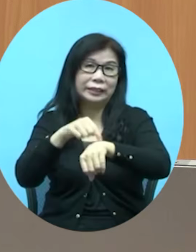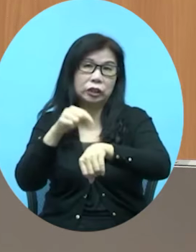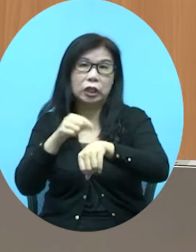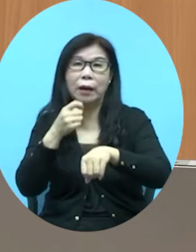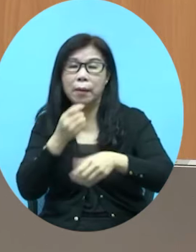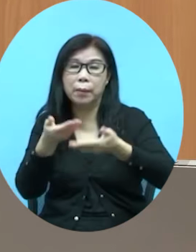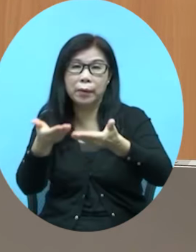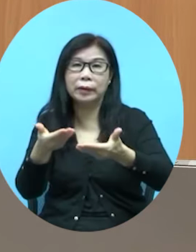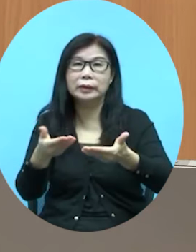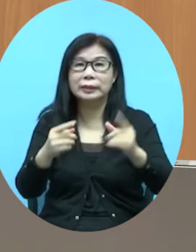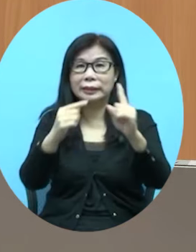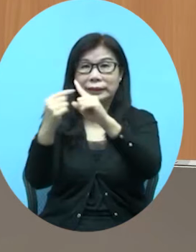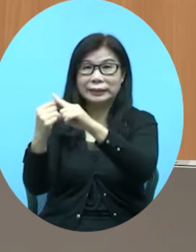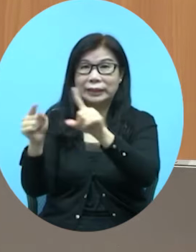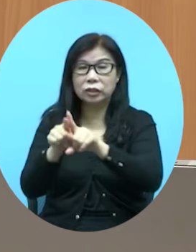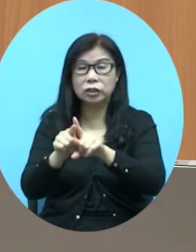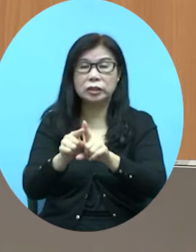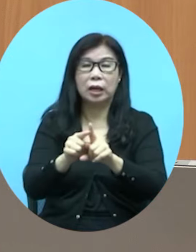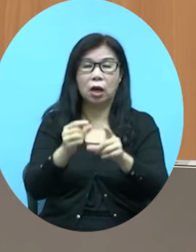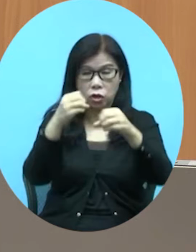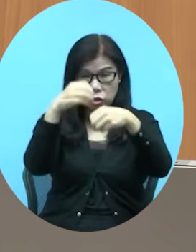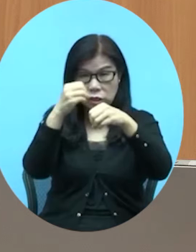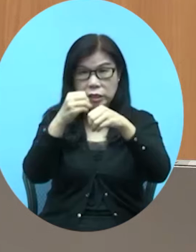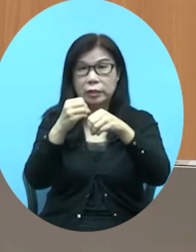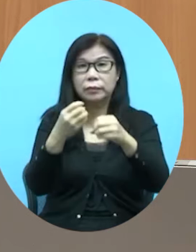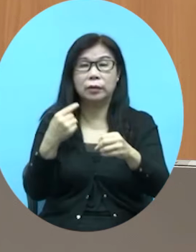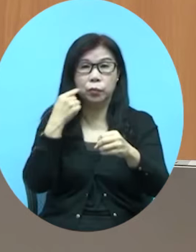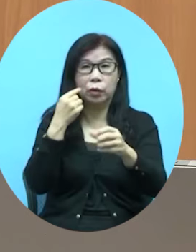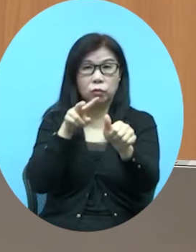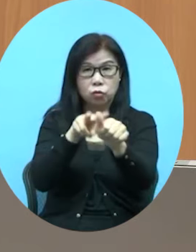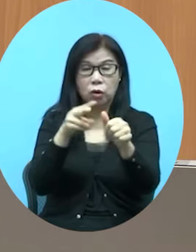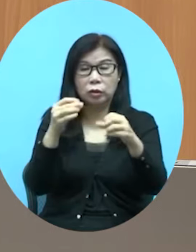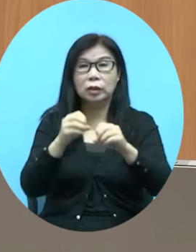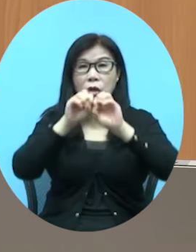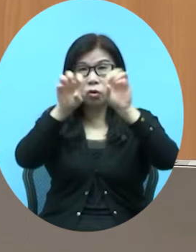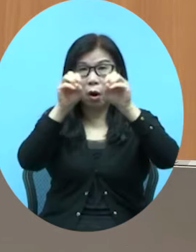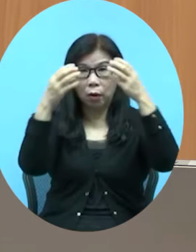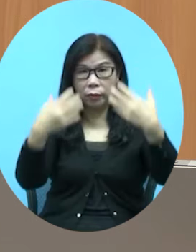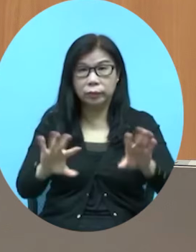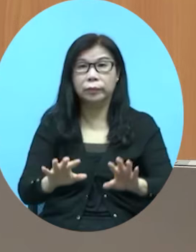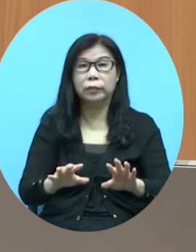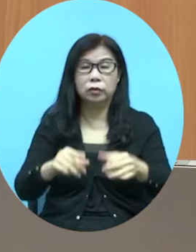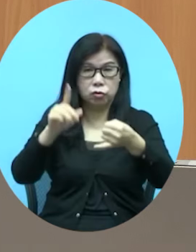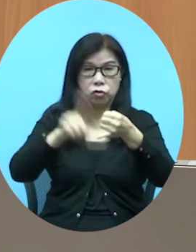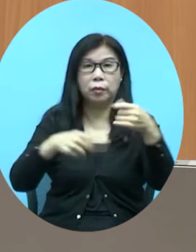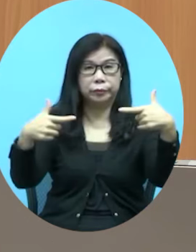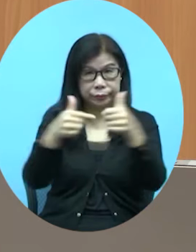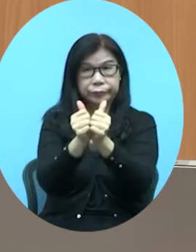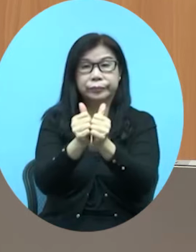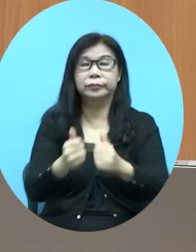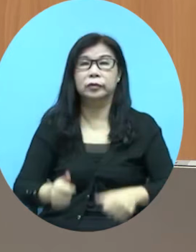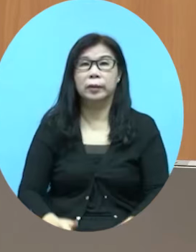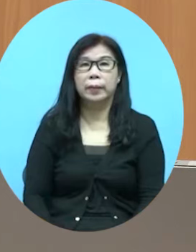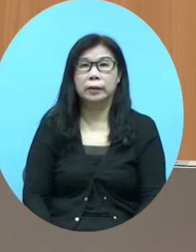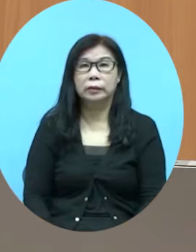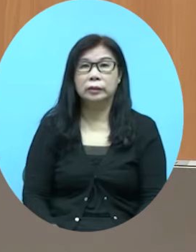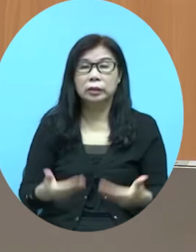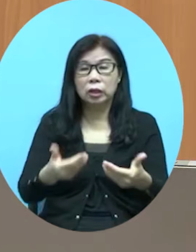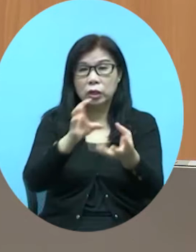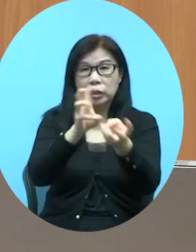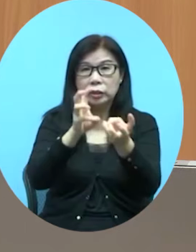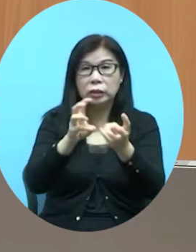市民去检测那要等公布公布为准有没有5691的支援还有